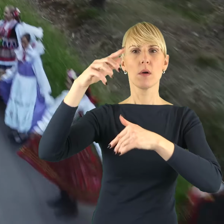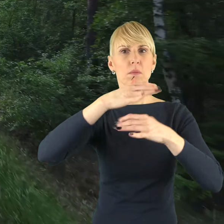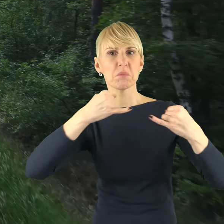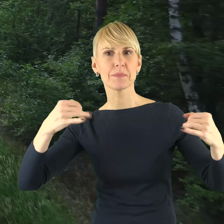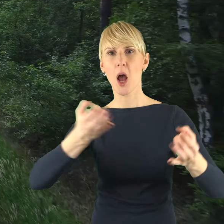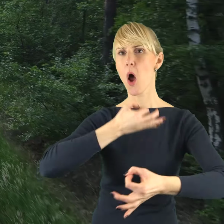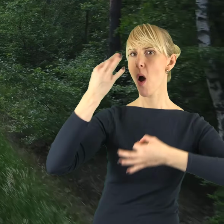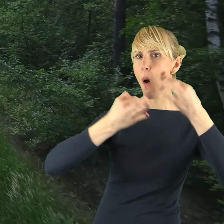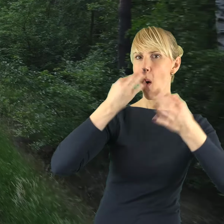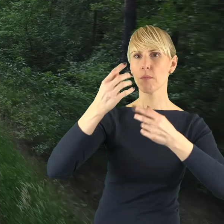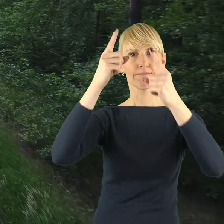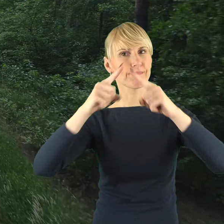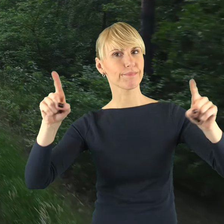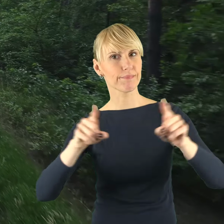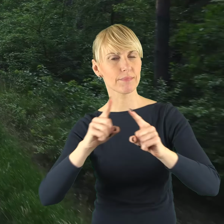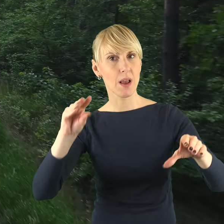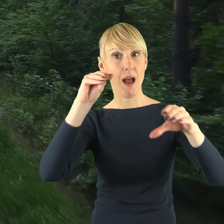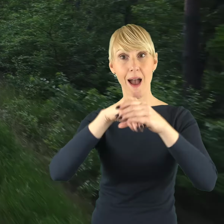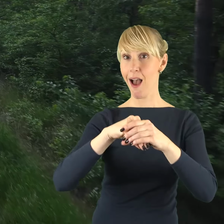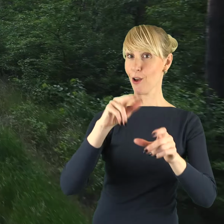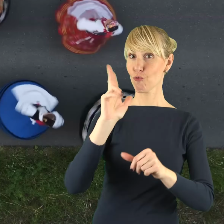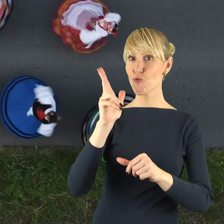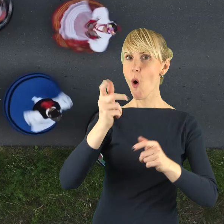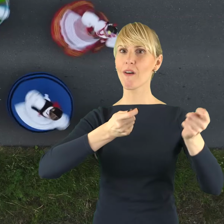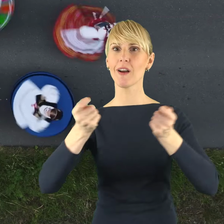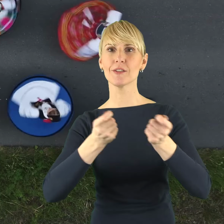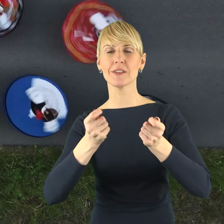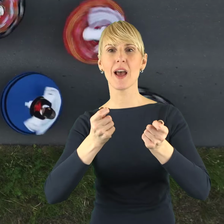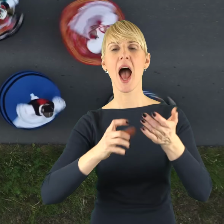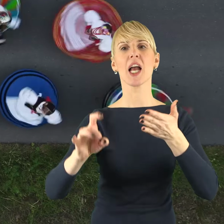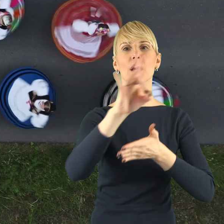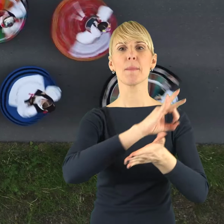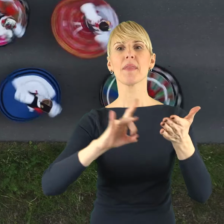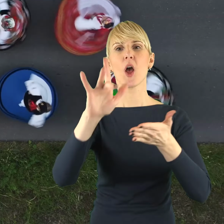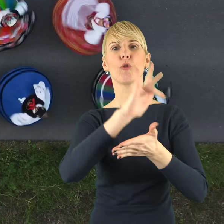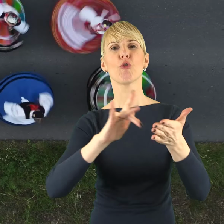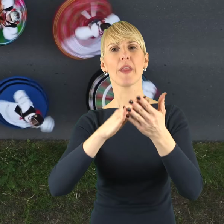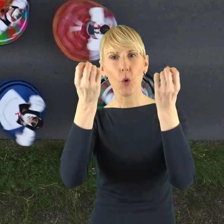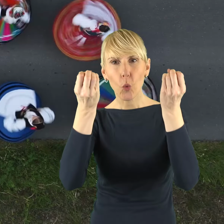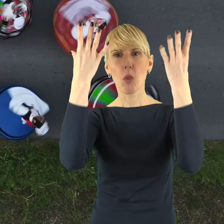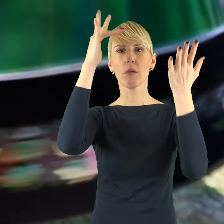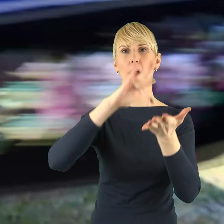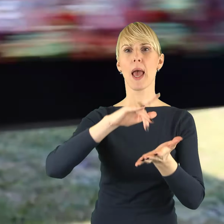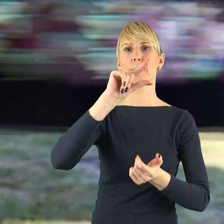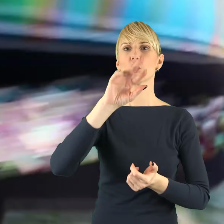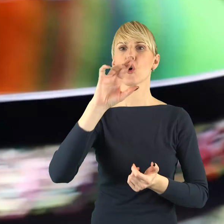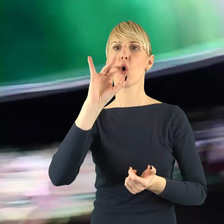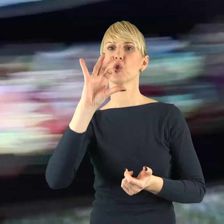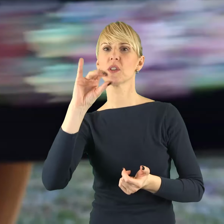śpiewacze i kapele. Całość koordynuje Gminny Ośrodek Kultury w Przygodzicach.